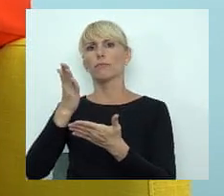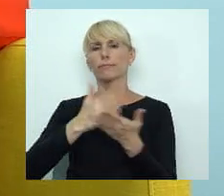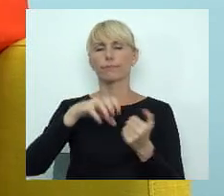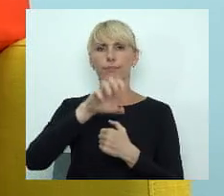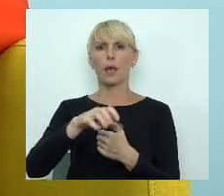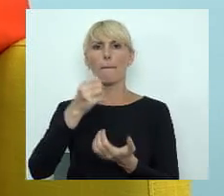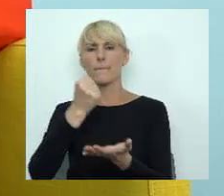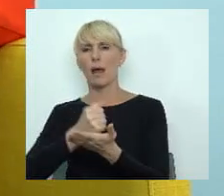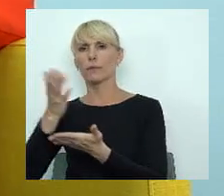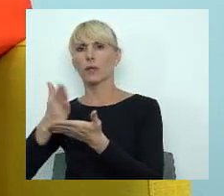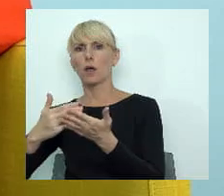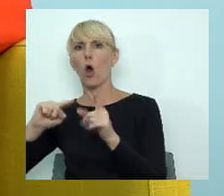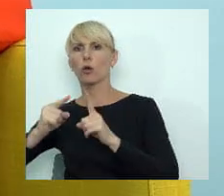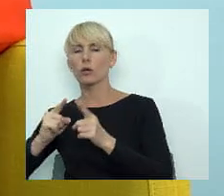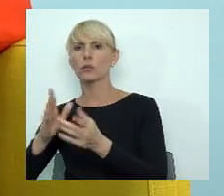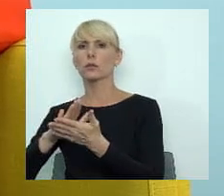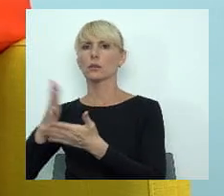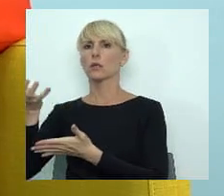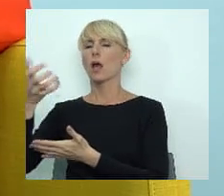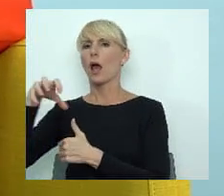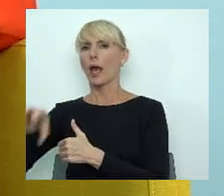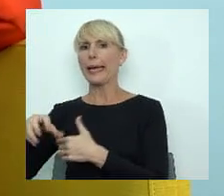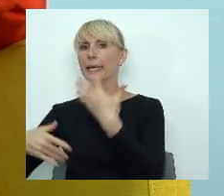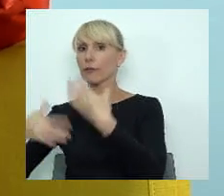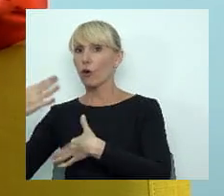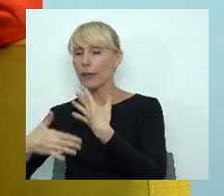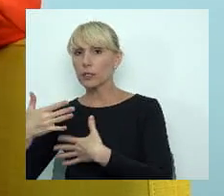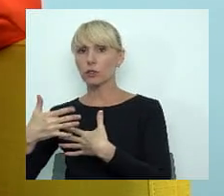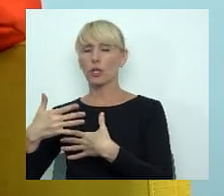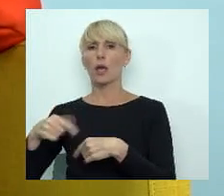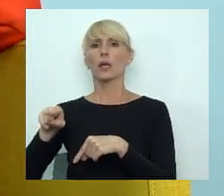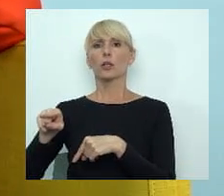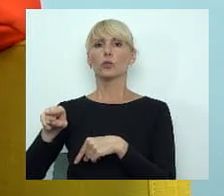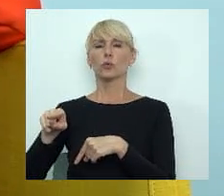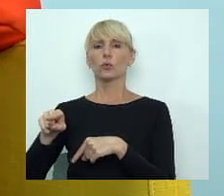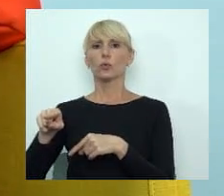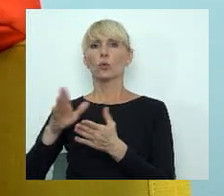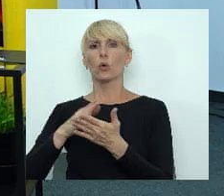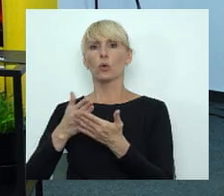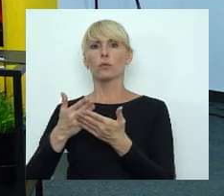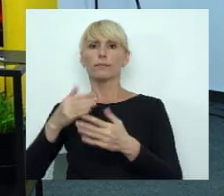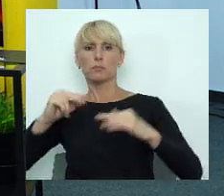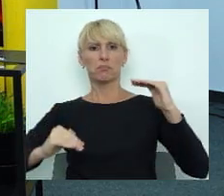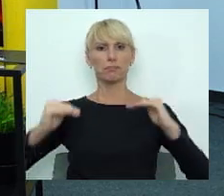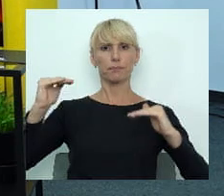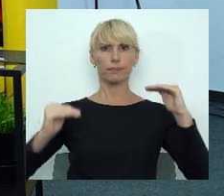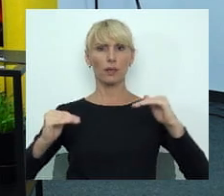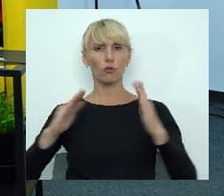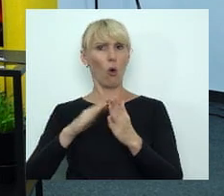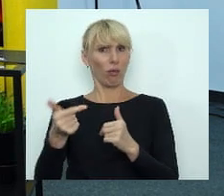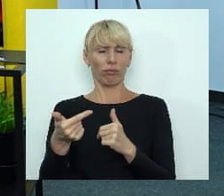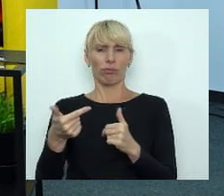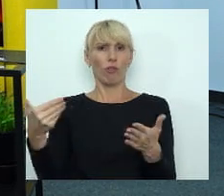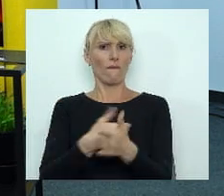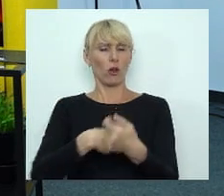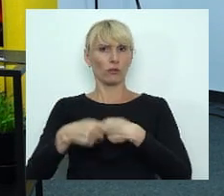zaplecze organizacyjne, zaplecze informatyczne. Tu chodzi o to, żeby zniwelować te dysproporcje i to nie jest nowe rozwiązanie.